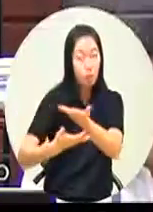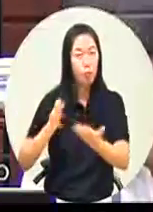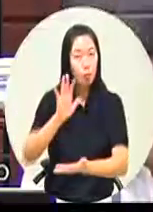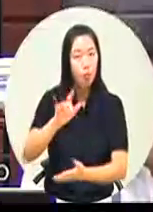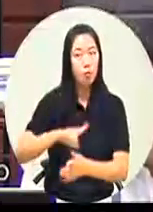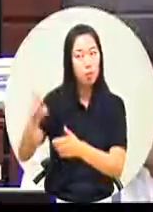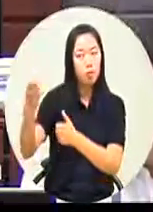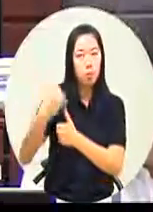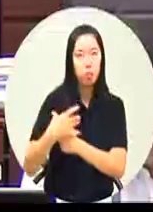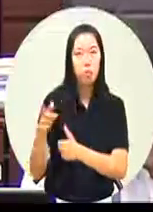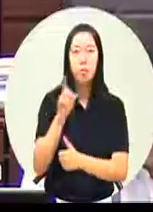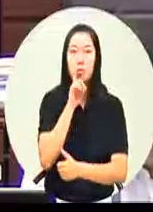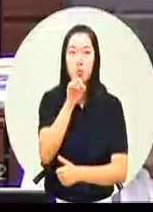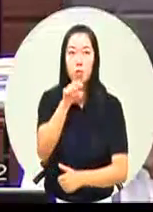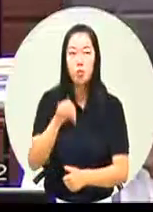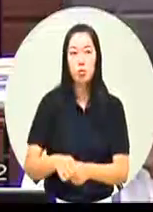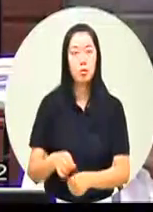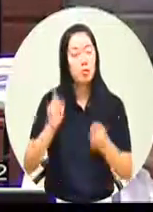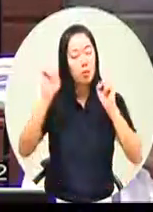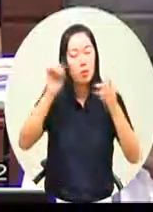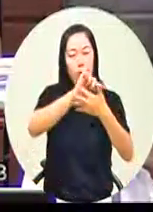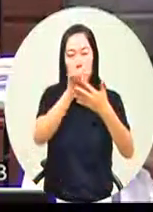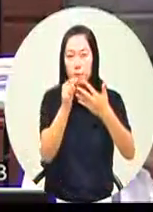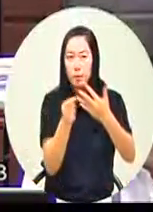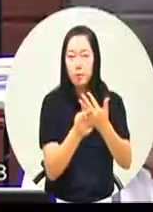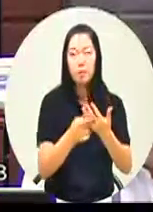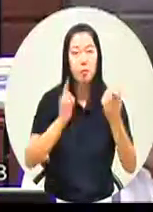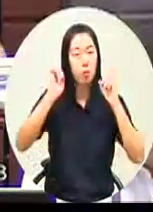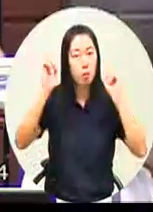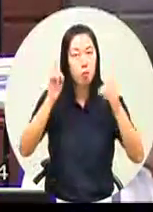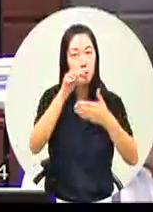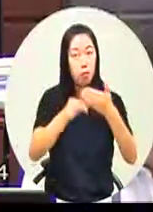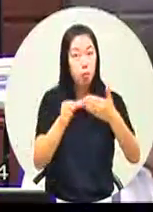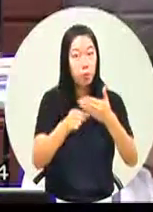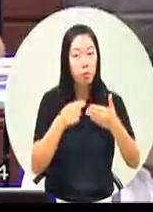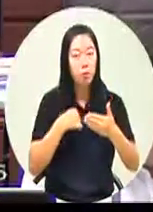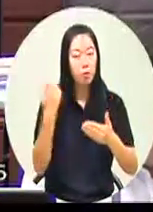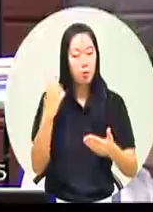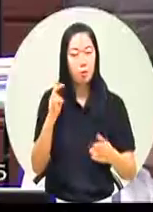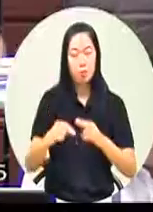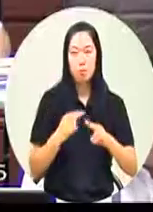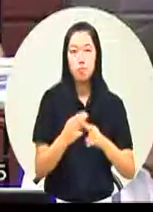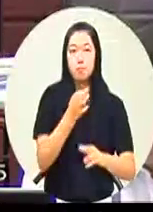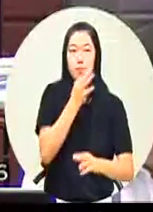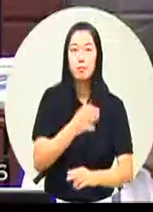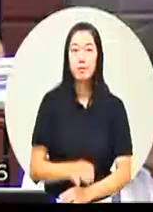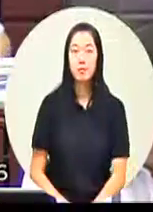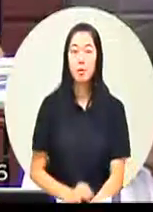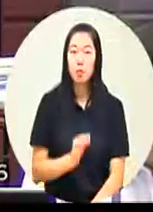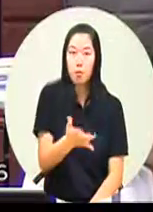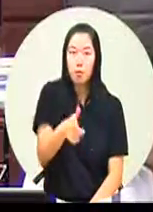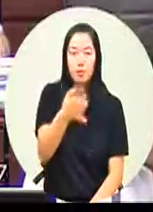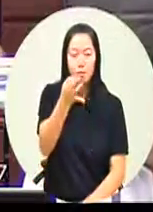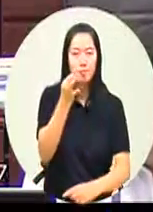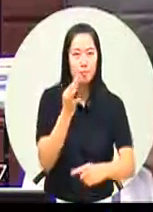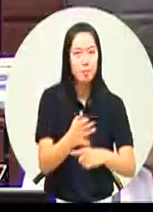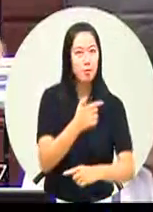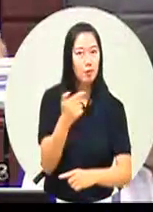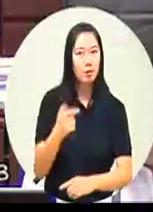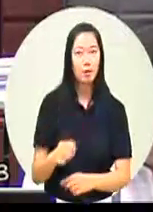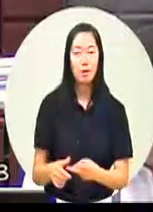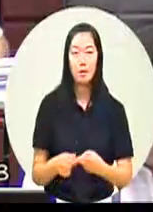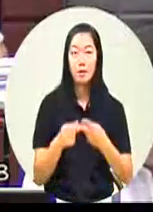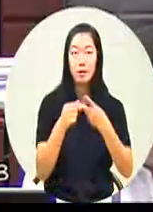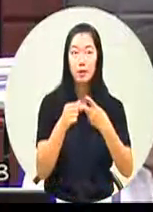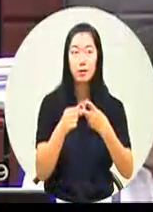运长对于这个套装的行程是非常的有信心。那为什么？因为我们这个行程第一个它非常的超值，非常的优惠。第二个部